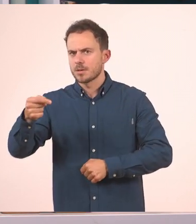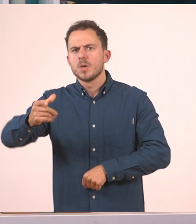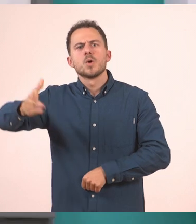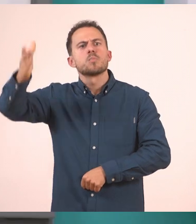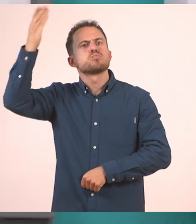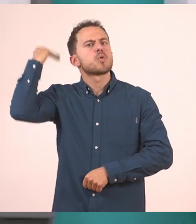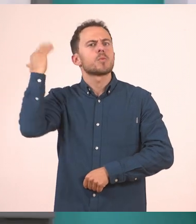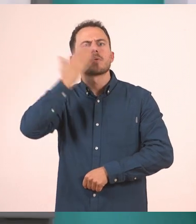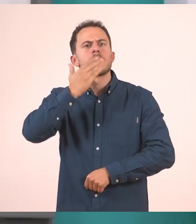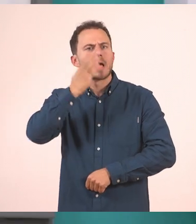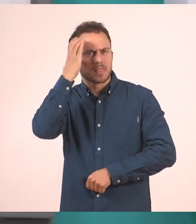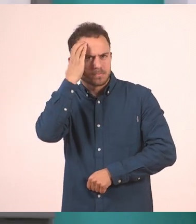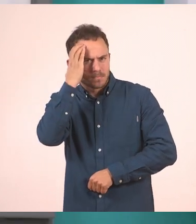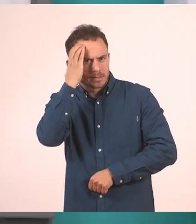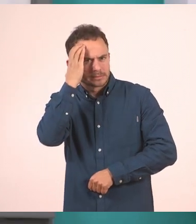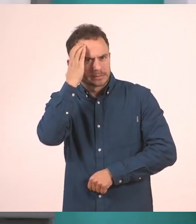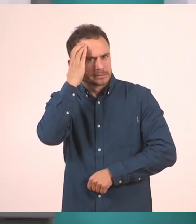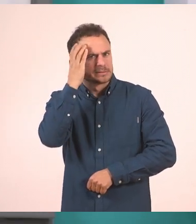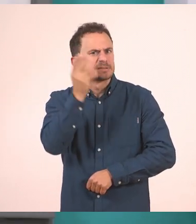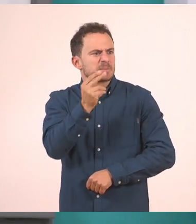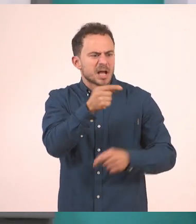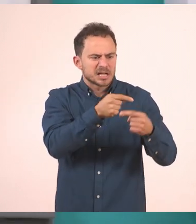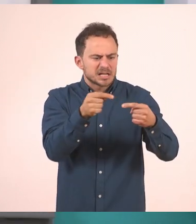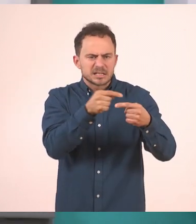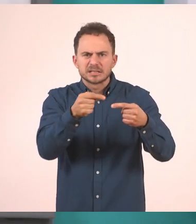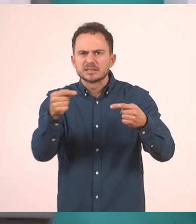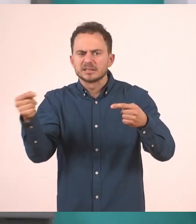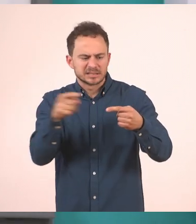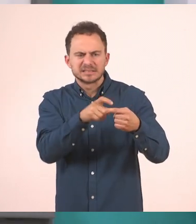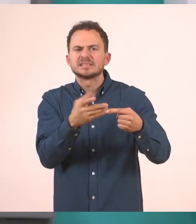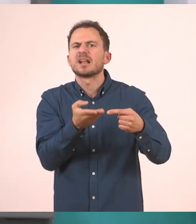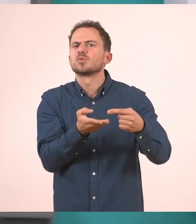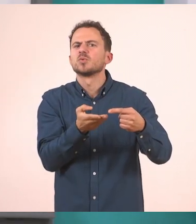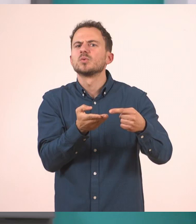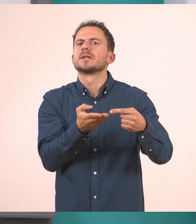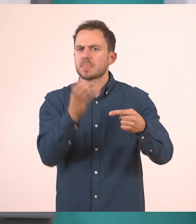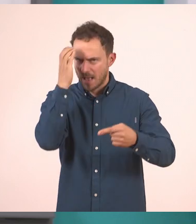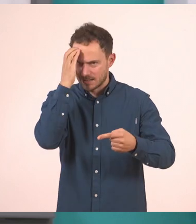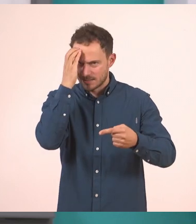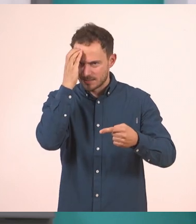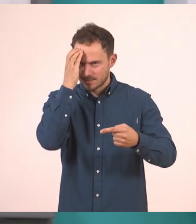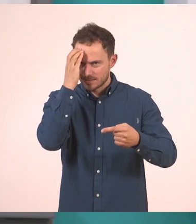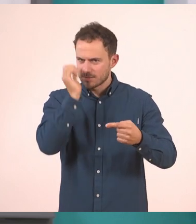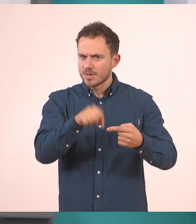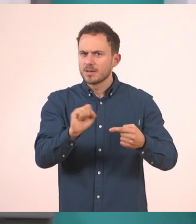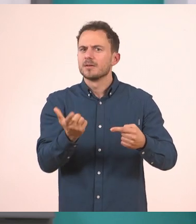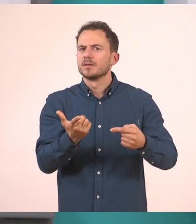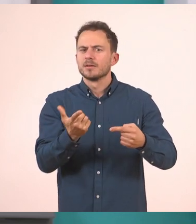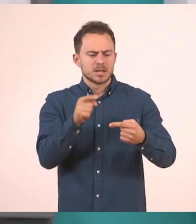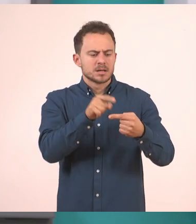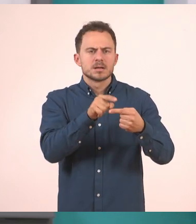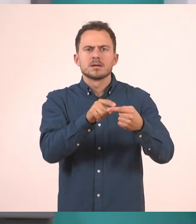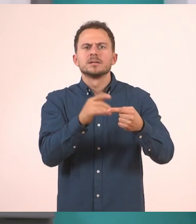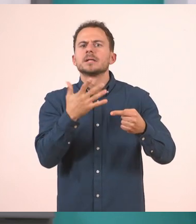φορά, στο προηγούμενο μάθημα, τι λέγαμε για το κλάσμα. Θυμάστε που λέγαμε ότι το κλάσμα είναι